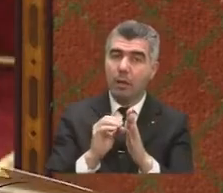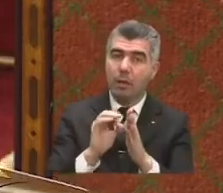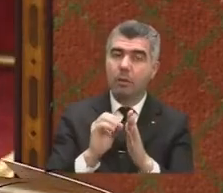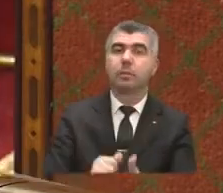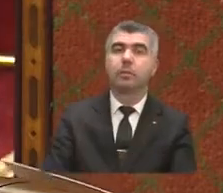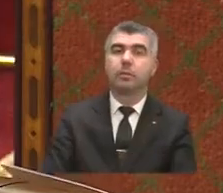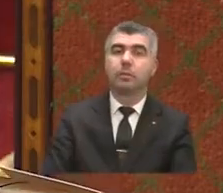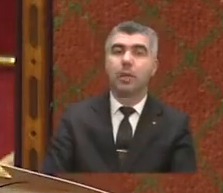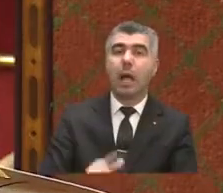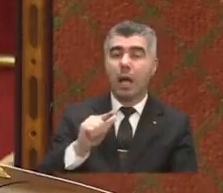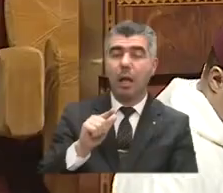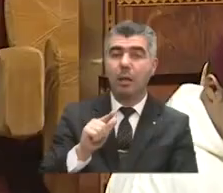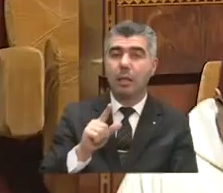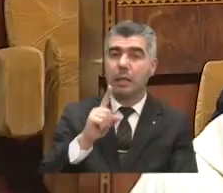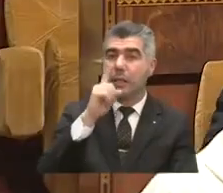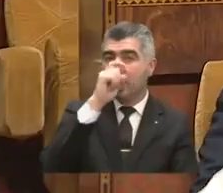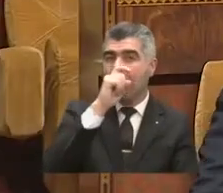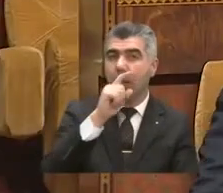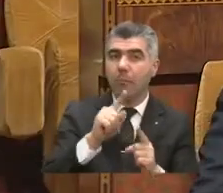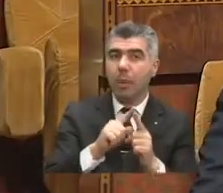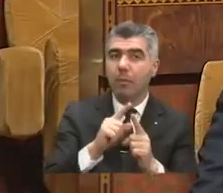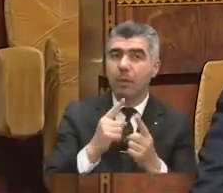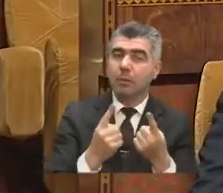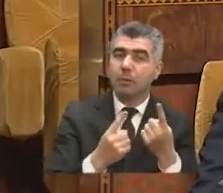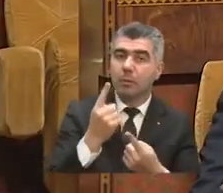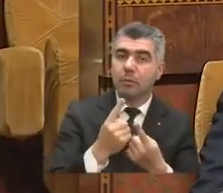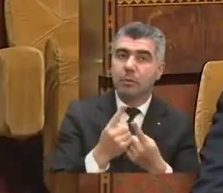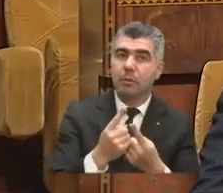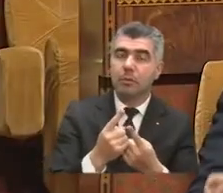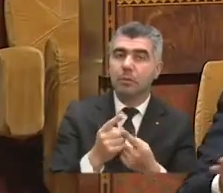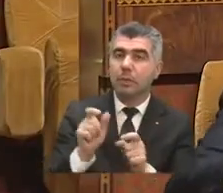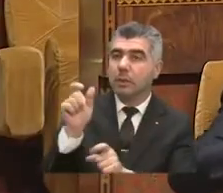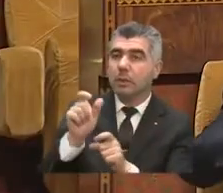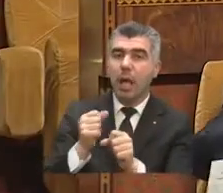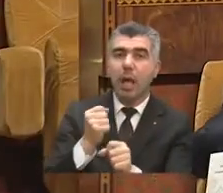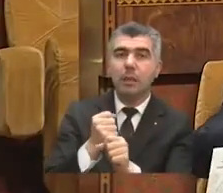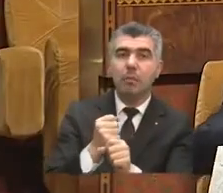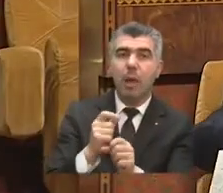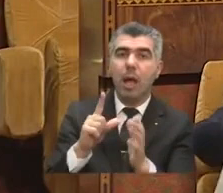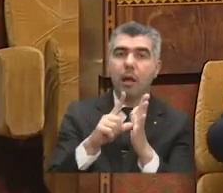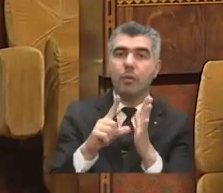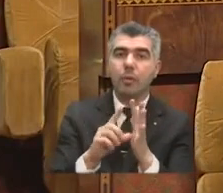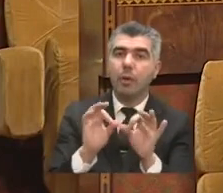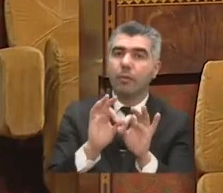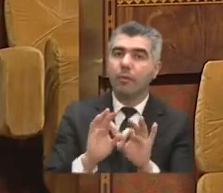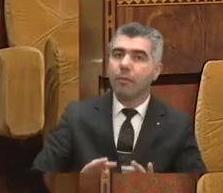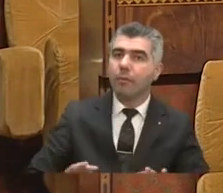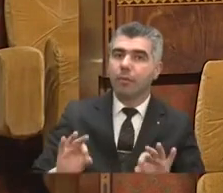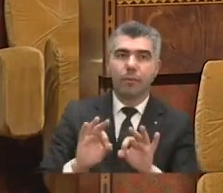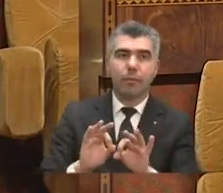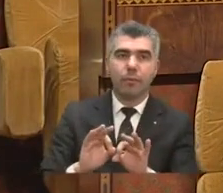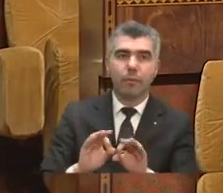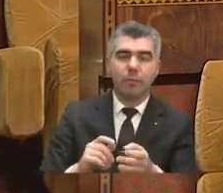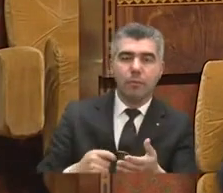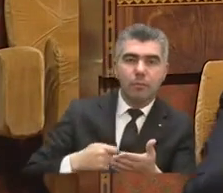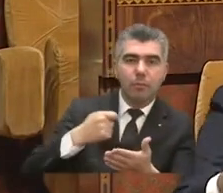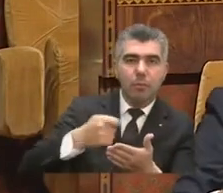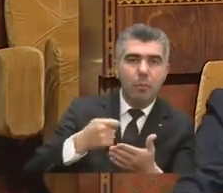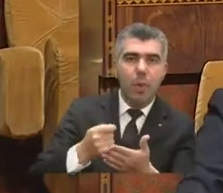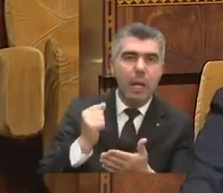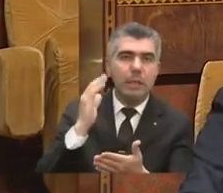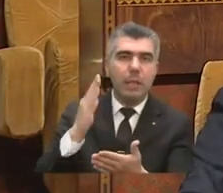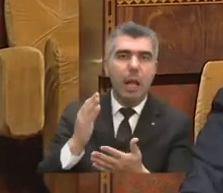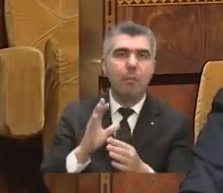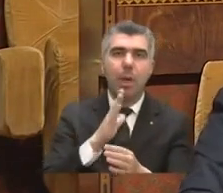والمتوسطة تعاني من منافسة غير شريفة من طرف القطاع الغير ممكن اللي هو الصراحة منظم باش ما يخلصش الواجبات والضرائب